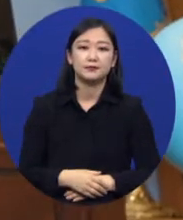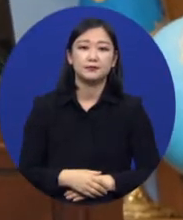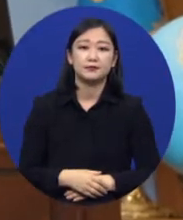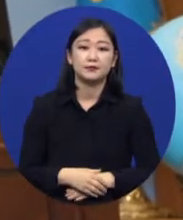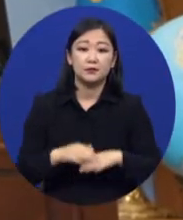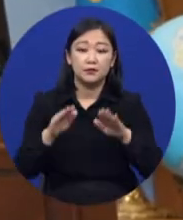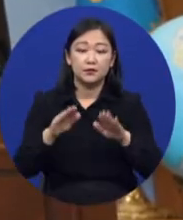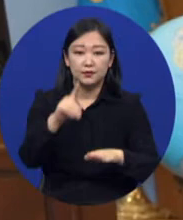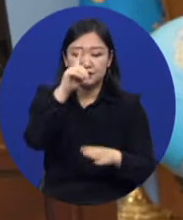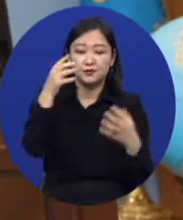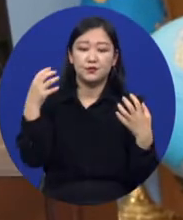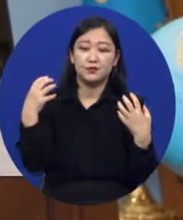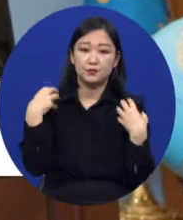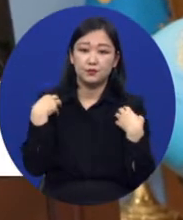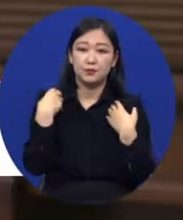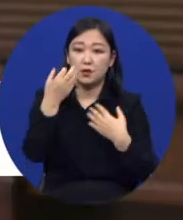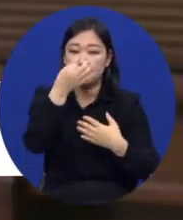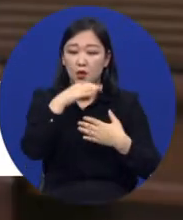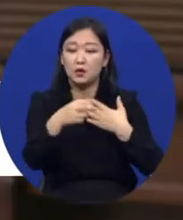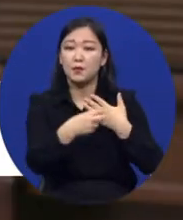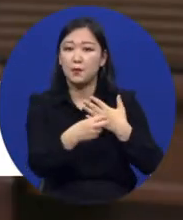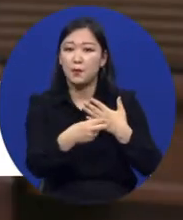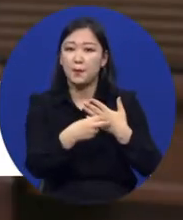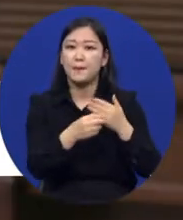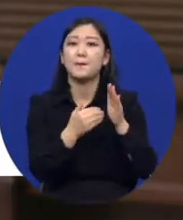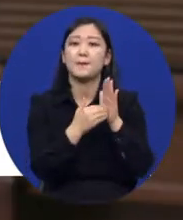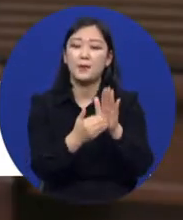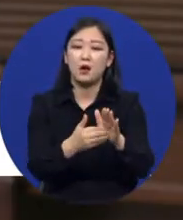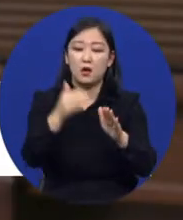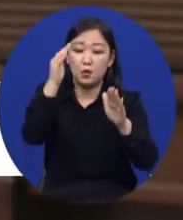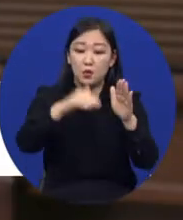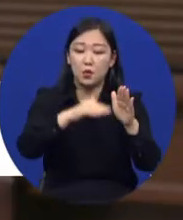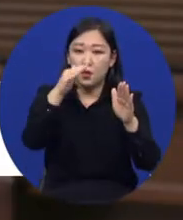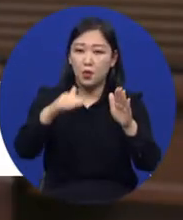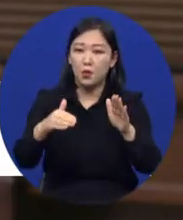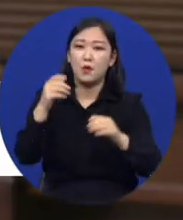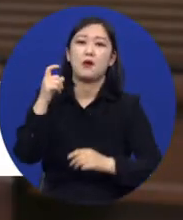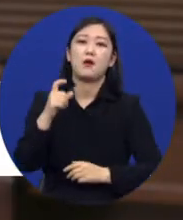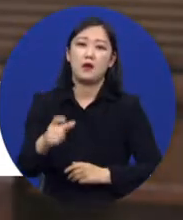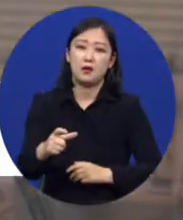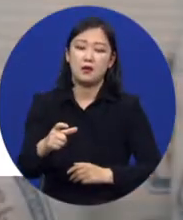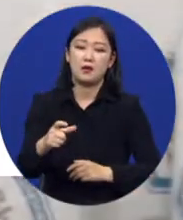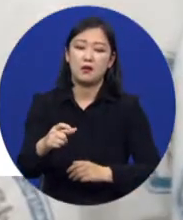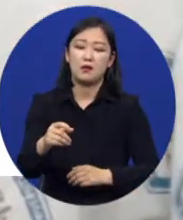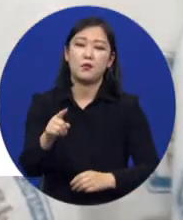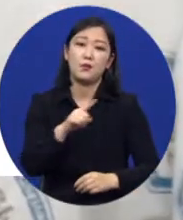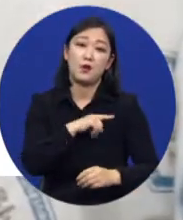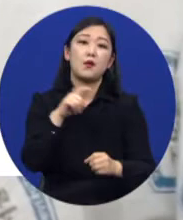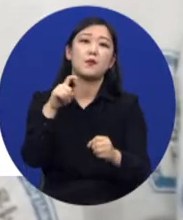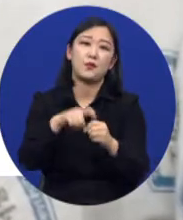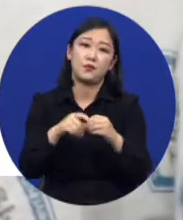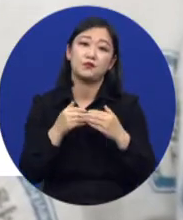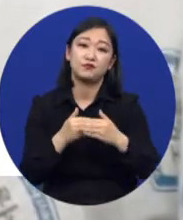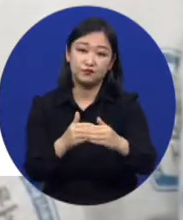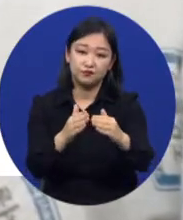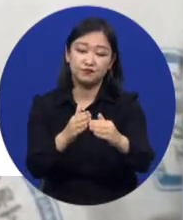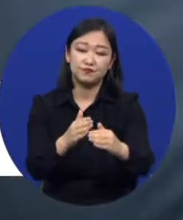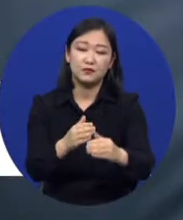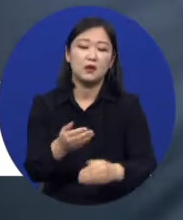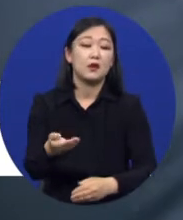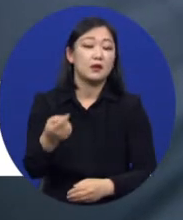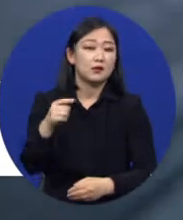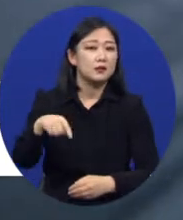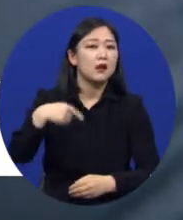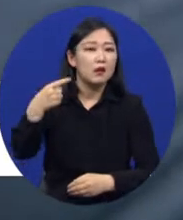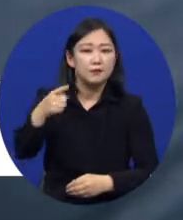정부는 우려 영리화 를 방지하고 공고 무료 를 강화하는 것을 최우선 목표로 추진했다 며 3 정부도